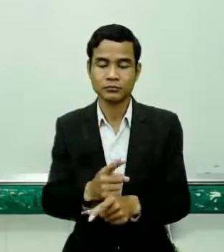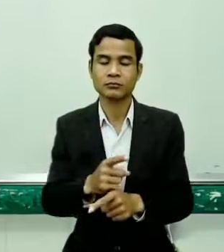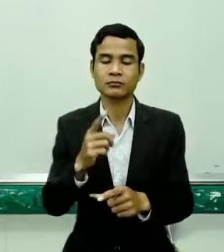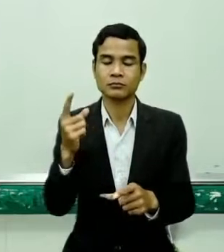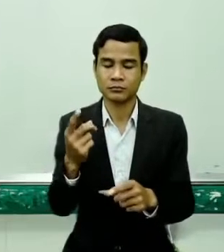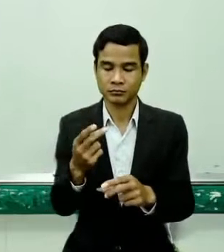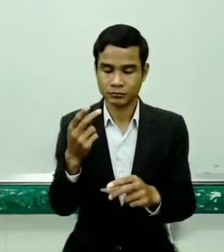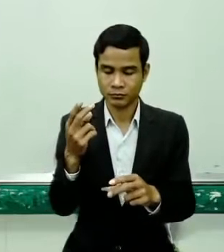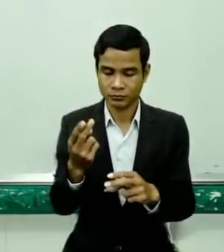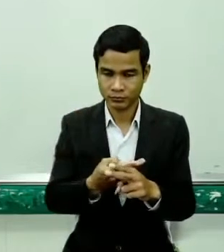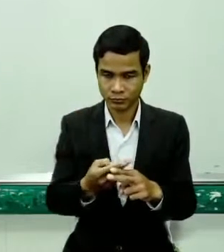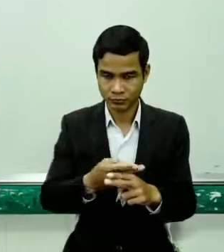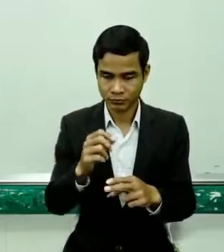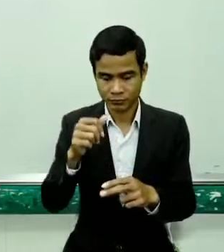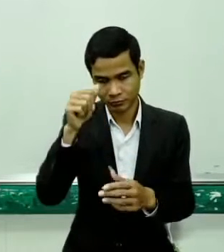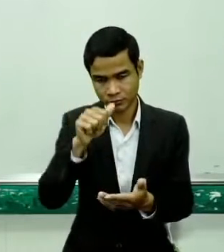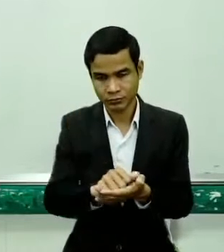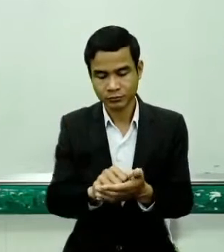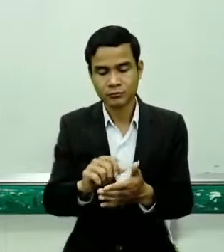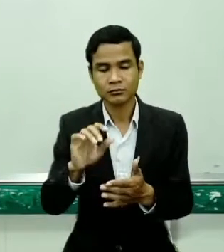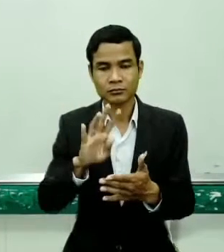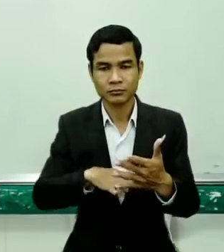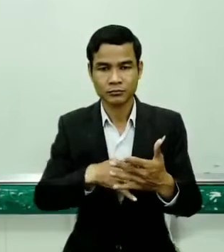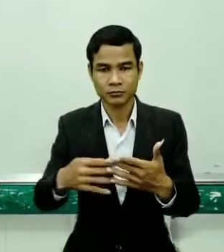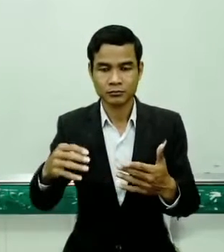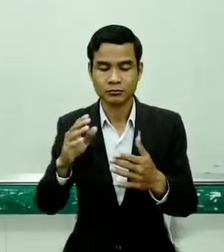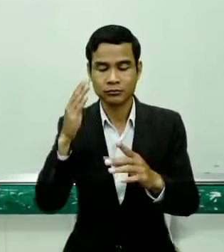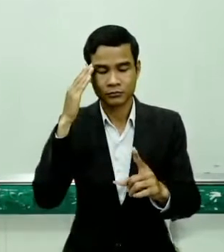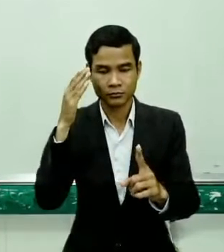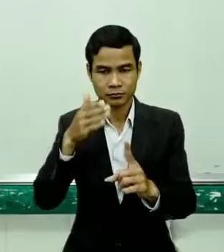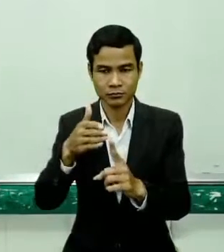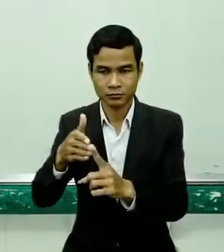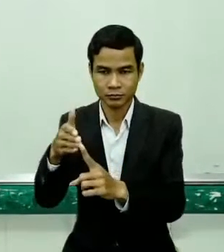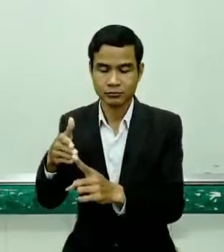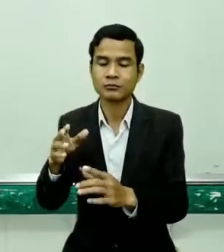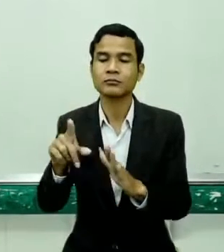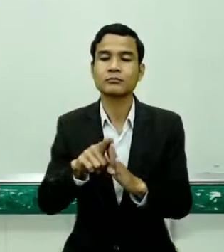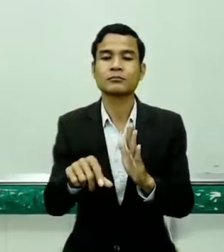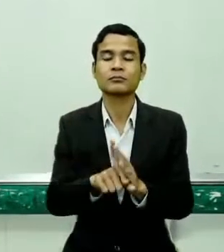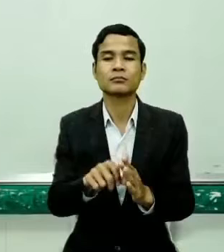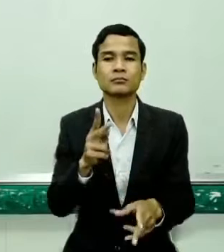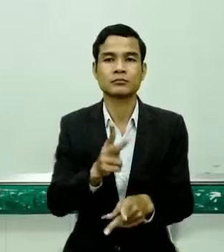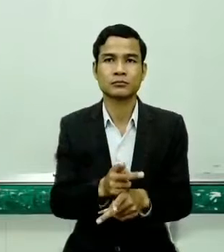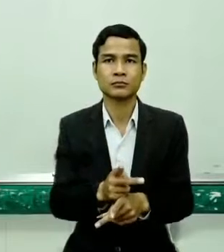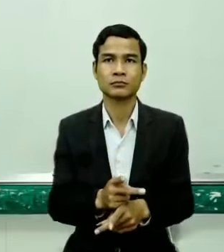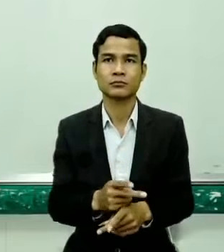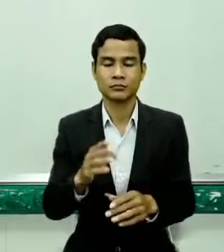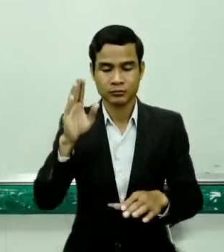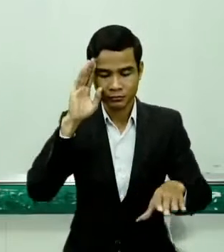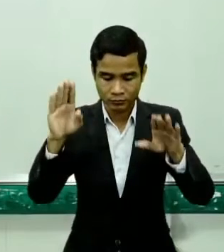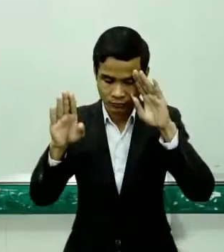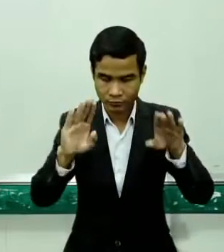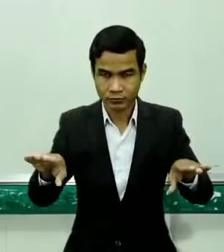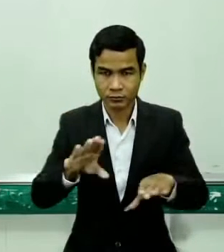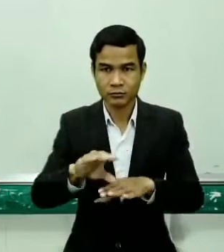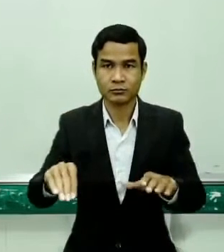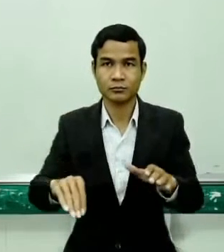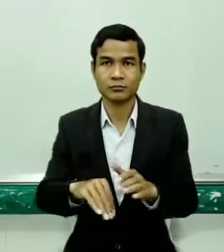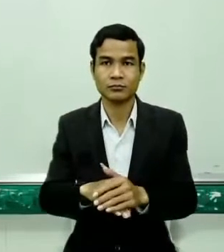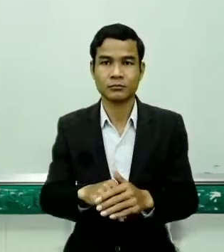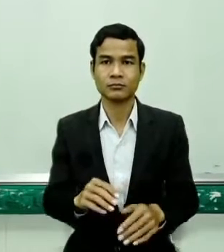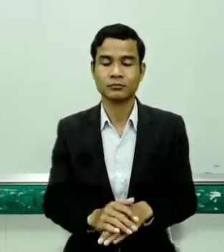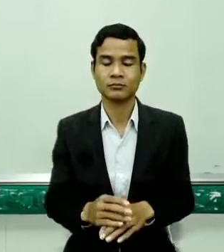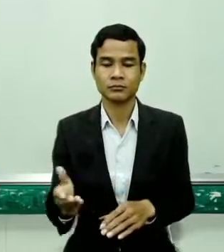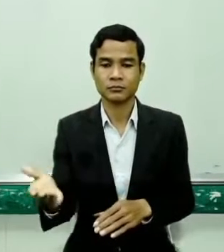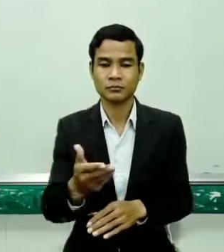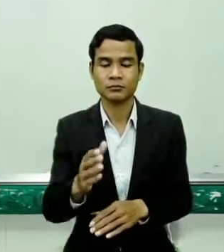nụ vọt xâm rạch nâu phàn cá, tam cô đau đại bán cầm nọt tục. Sự sử đáy con con tiếng ọc nế,